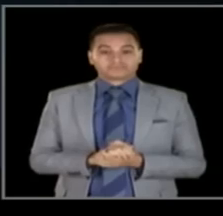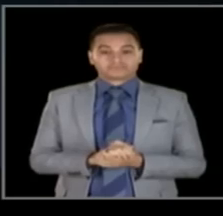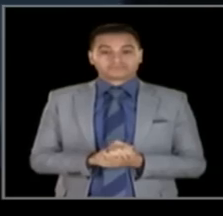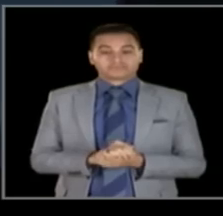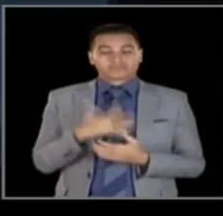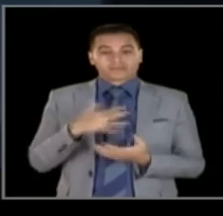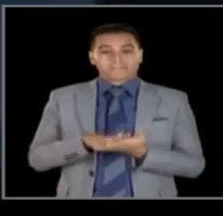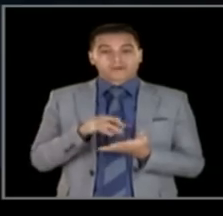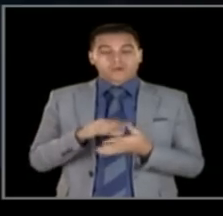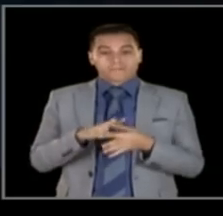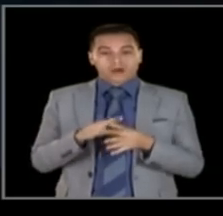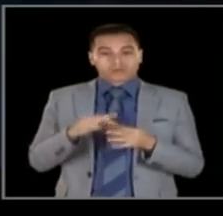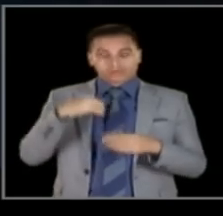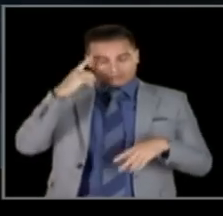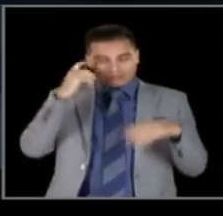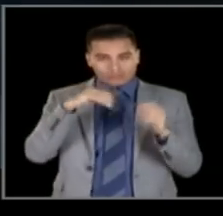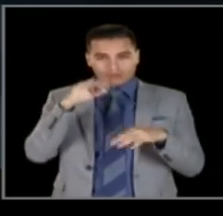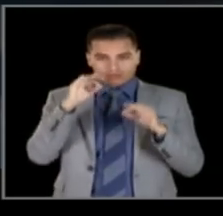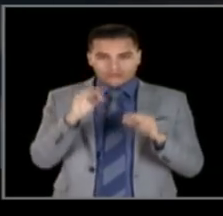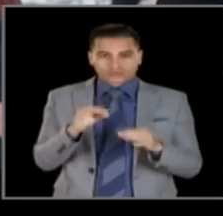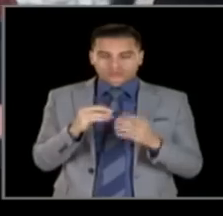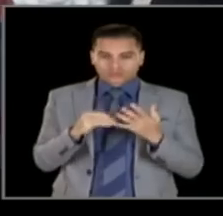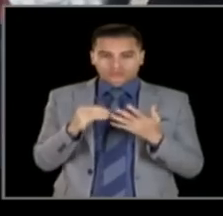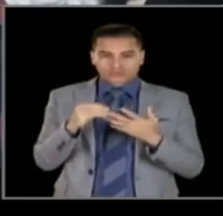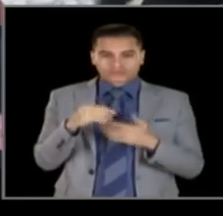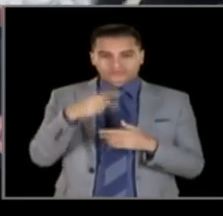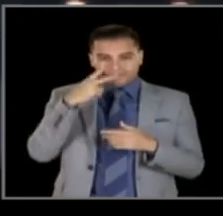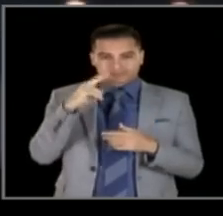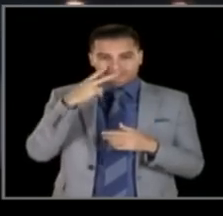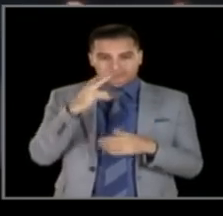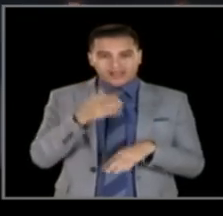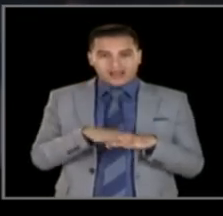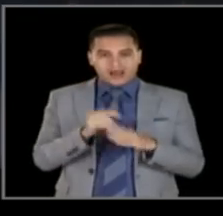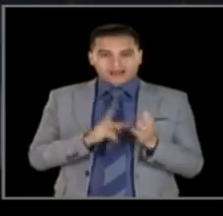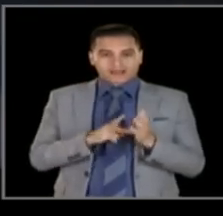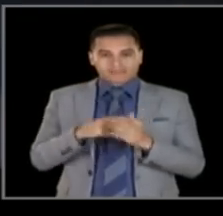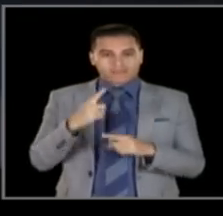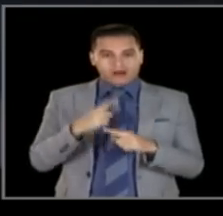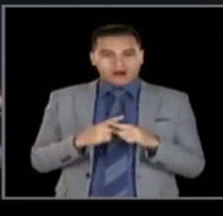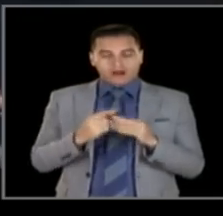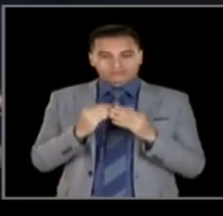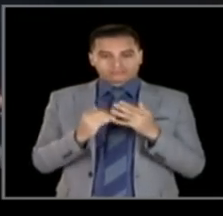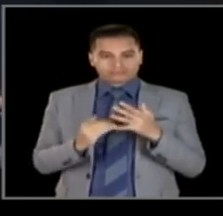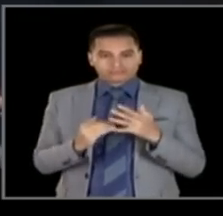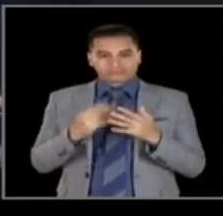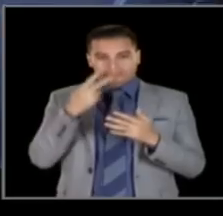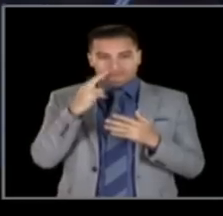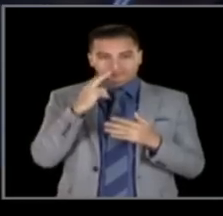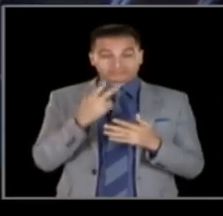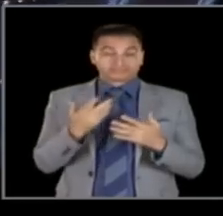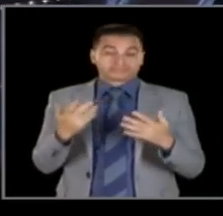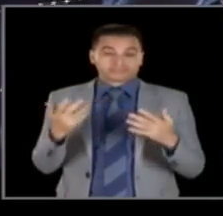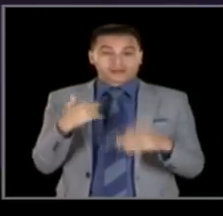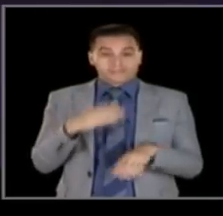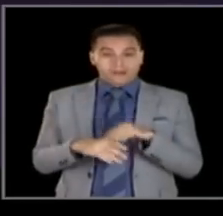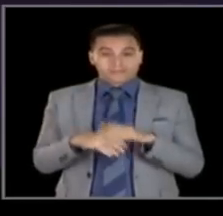يعني هو من أول مباراة بصراحة وإحنا في حالة توتر شوية، خصوصاً إن إحنا يعني خدنا كام ريسك كده ما كانوش ضروريين.